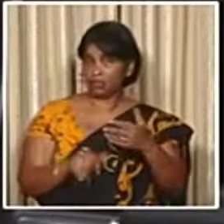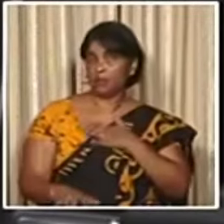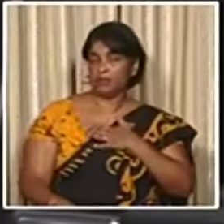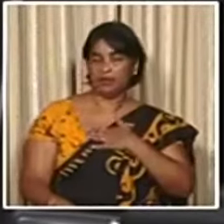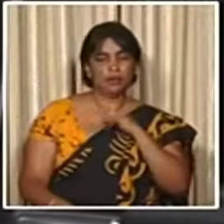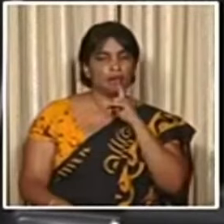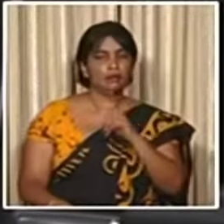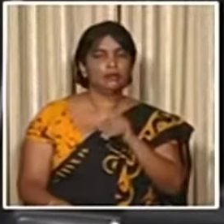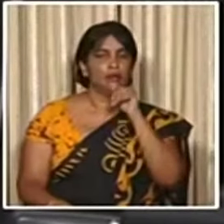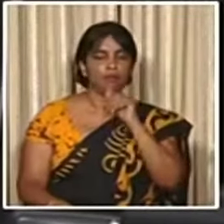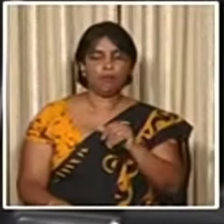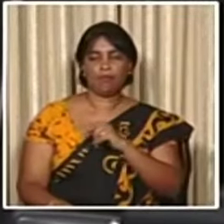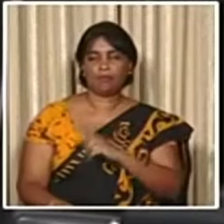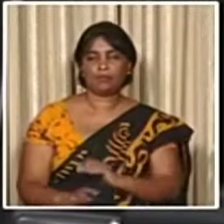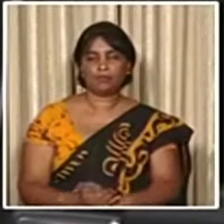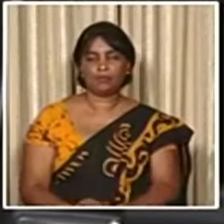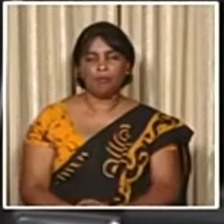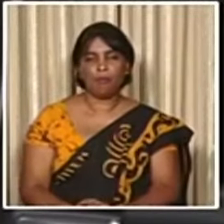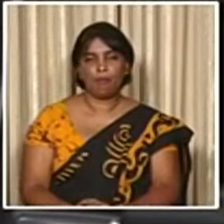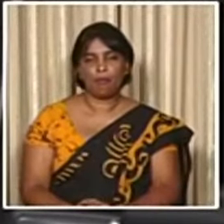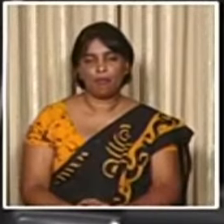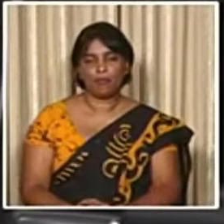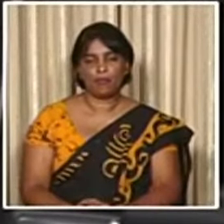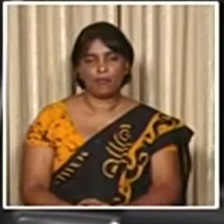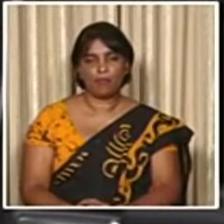අයිතිය තියෙනවා කියලා. බලනකොට